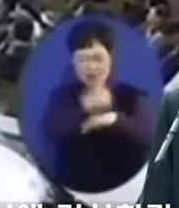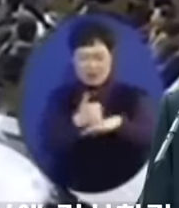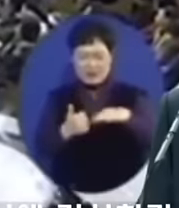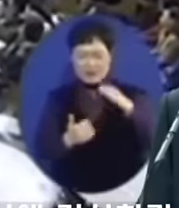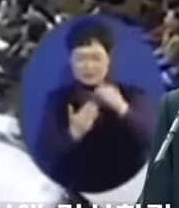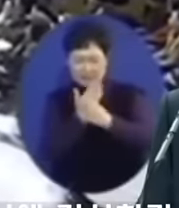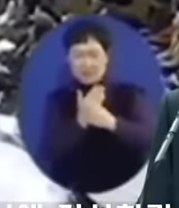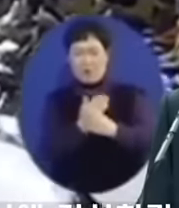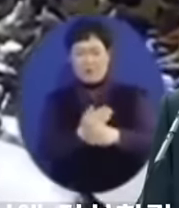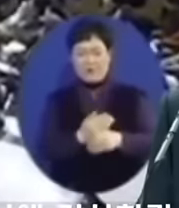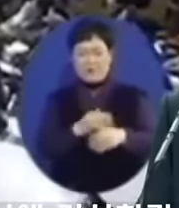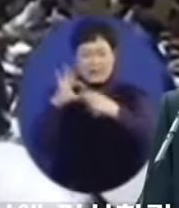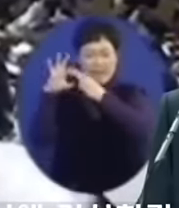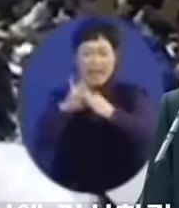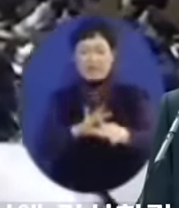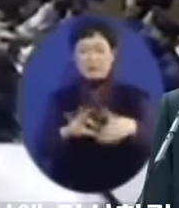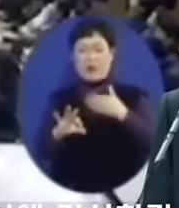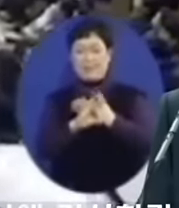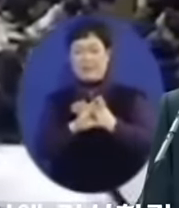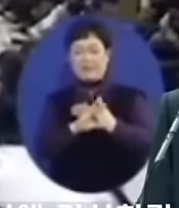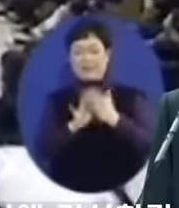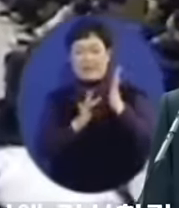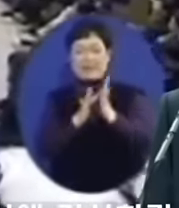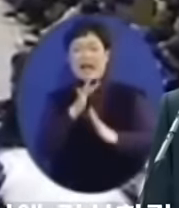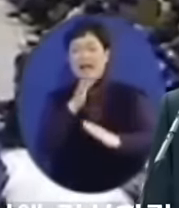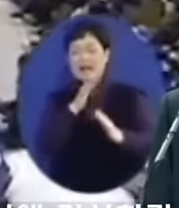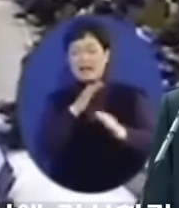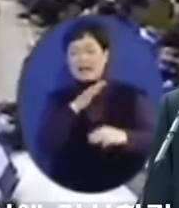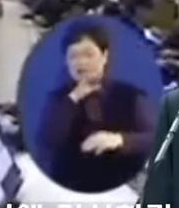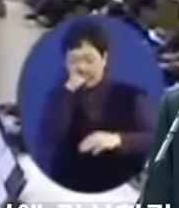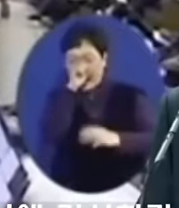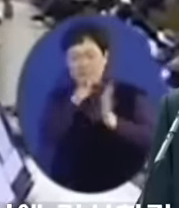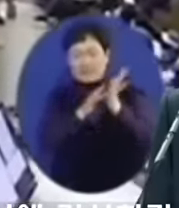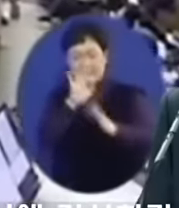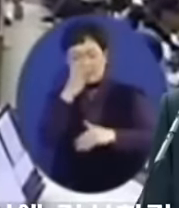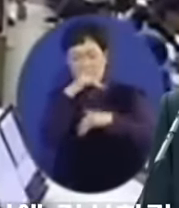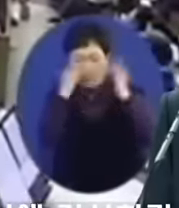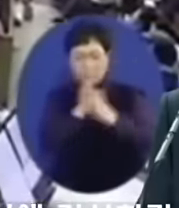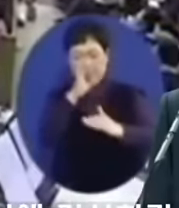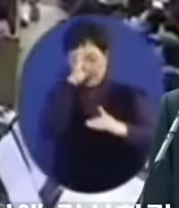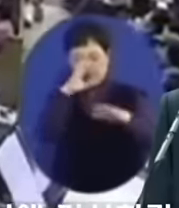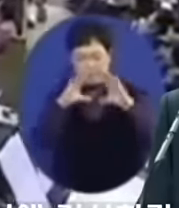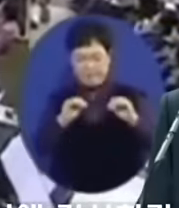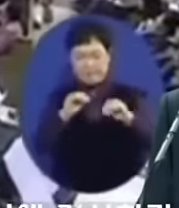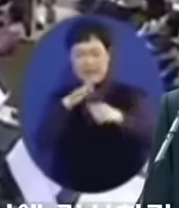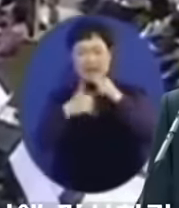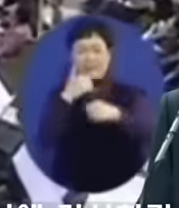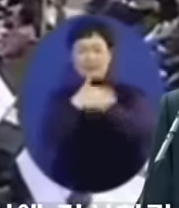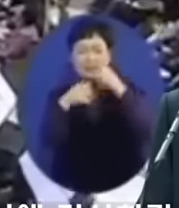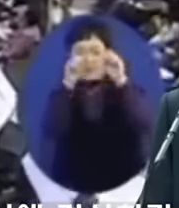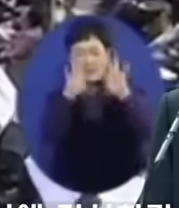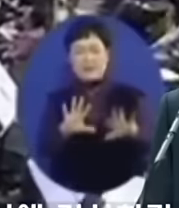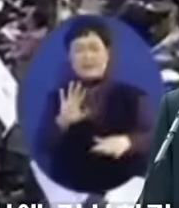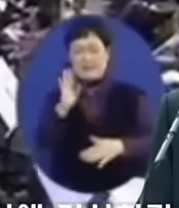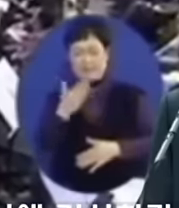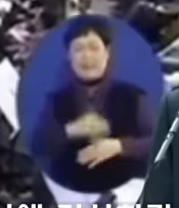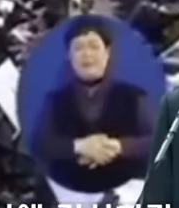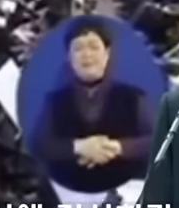수 있고 이것을 계속하면 양약이 되어서 모든 병이 고침을 받고 하나님의 은총이 임하게 되는